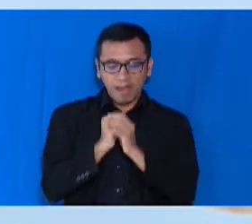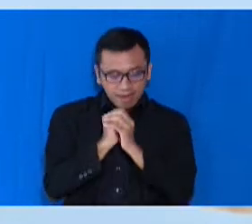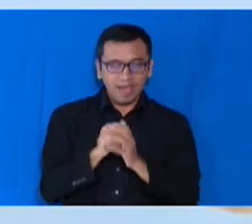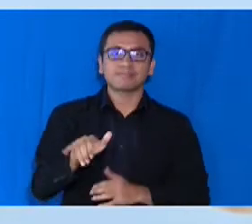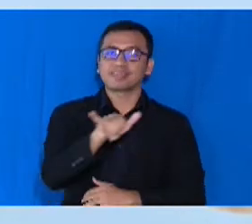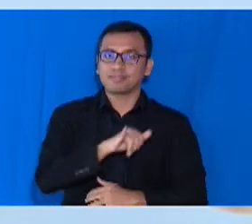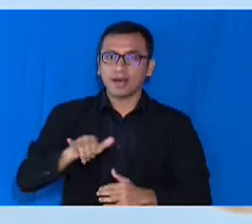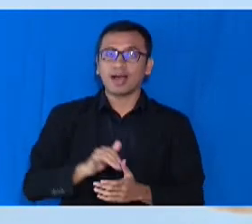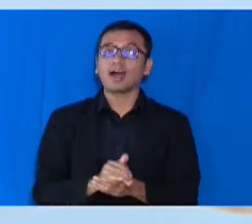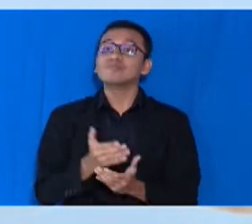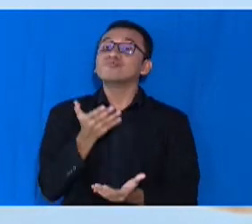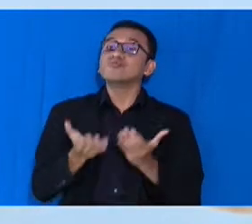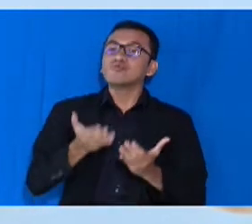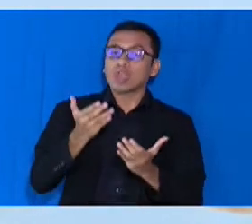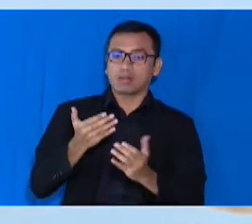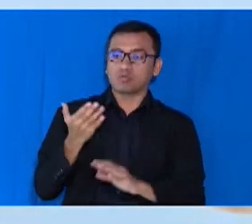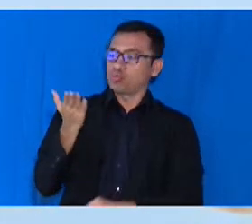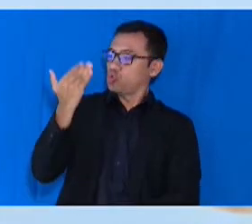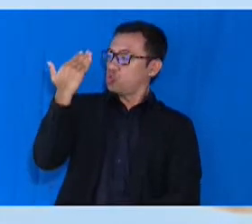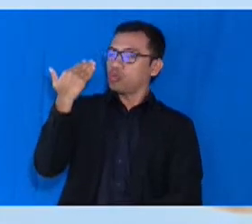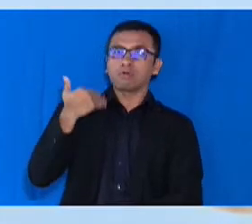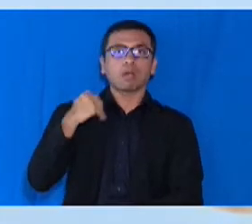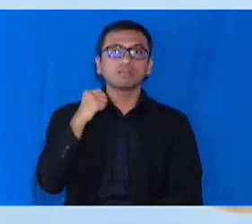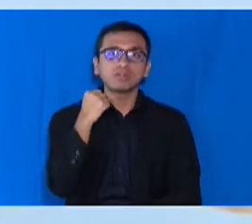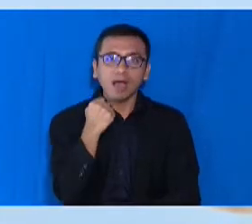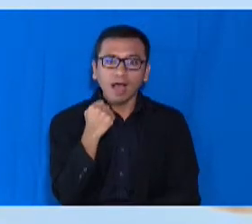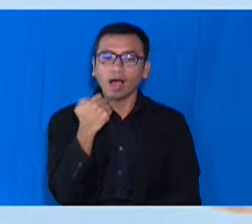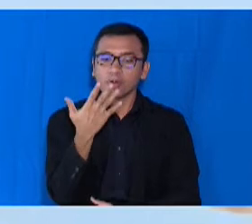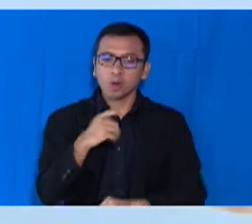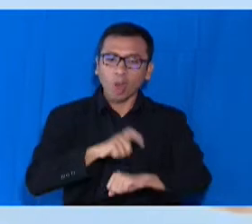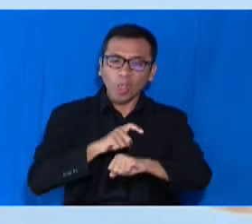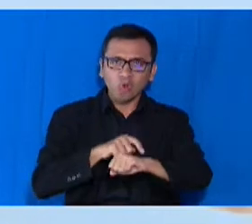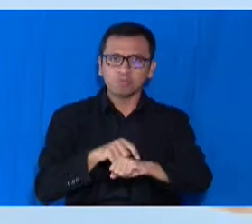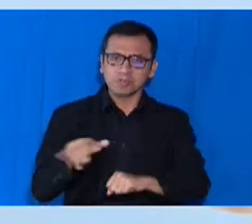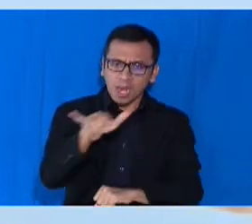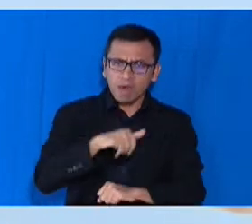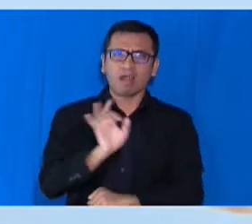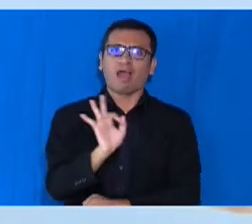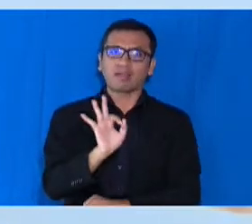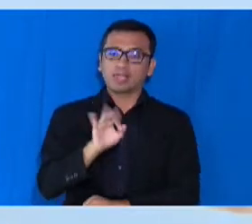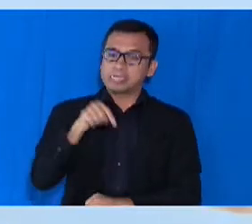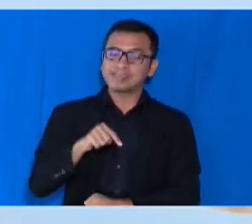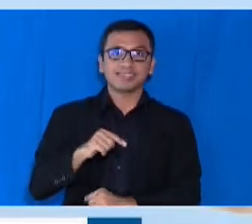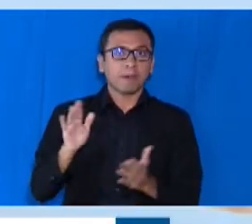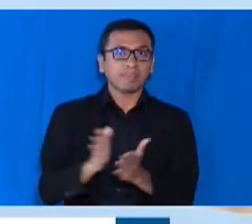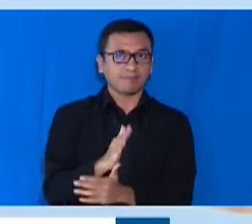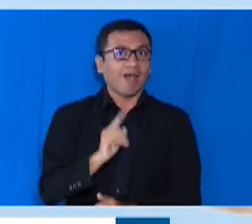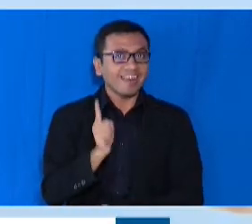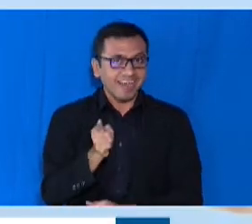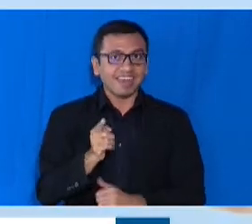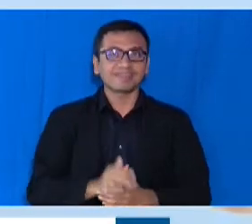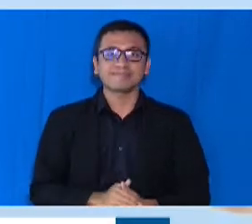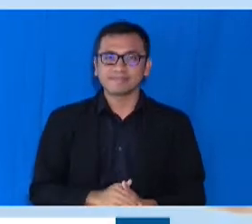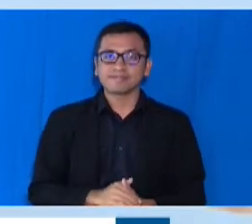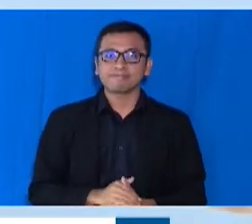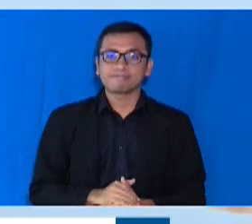seharian kita selama ini sulit untuk kita lakukan, terutama bagi